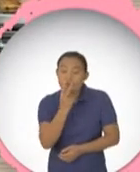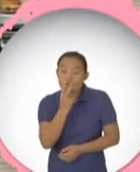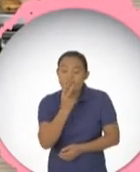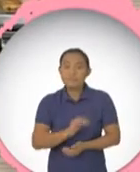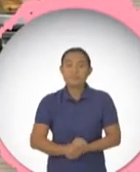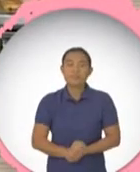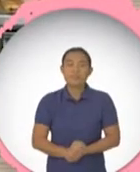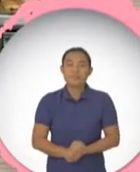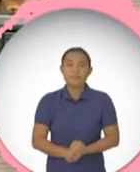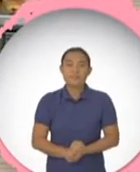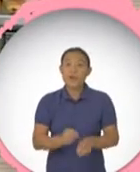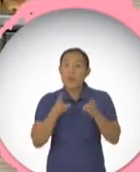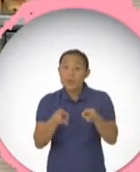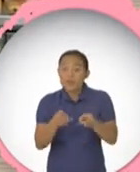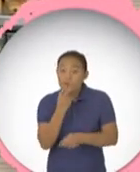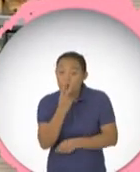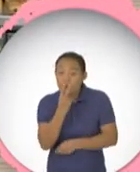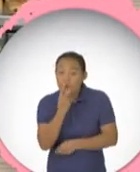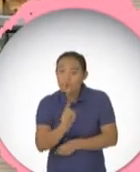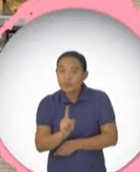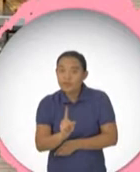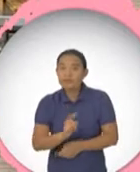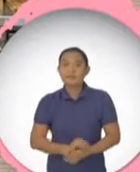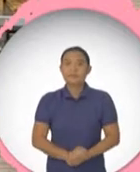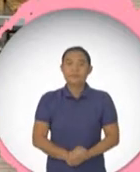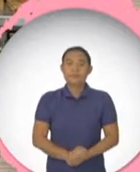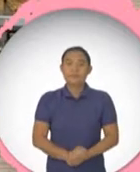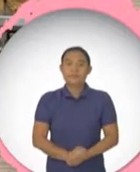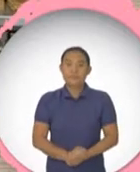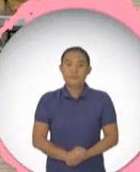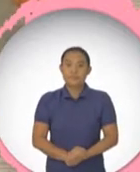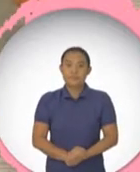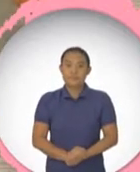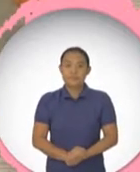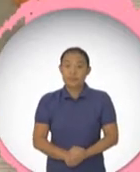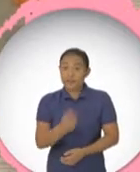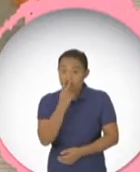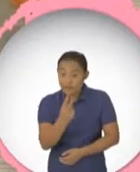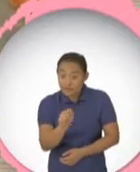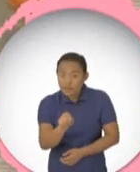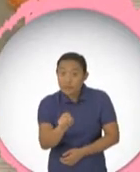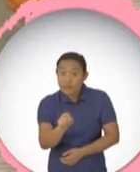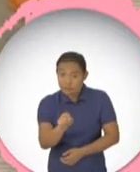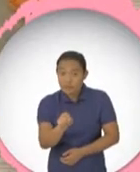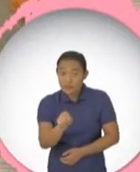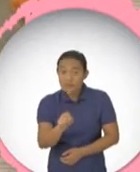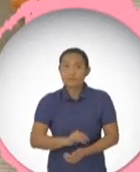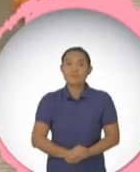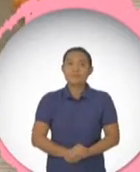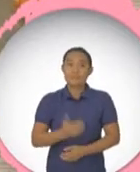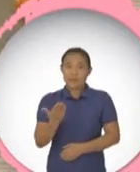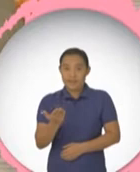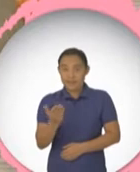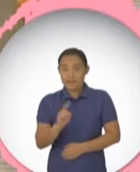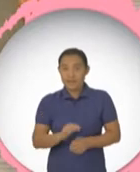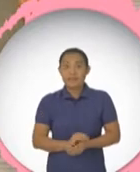ช็คด้วยใช่ไหมครับ ค่ะใช่ น ี ่คร ับ ค่ะเราก็ดูว่าถ้ามันไม่ใสอะค่ะมันมีลักษณะที่ขุ่นแล้วแล้วชั้นก็อยู่ตัว